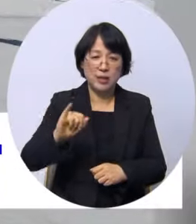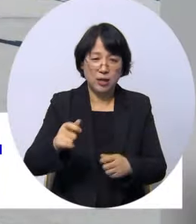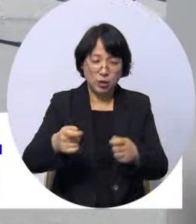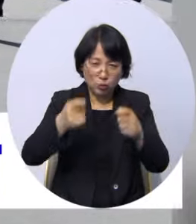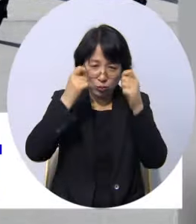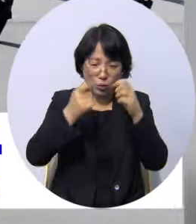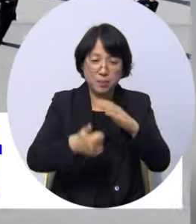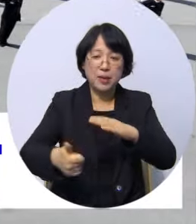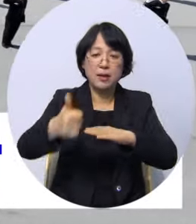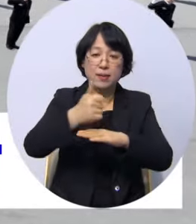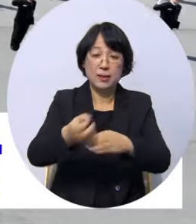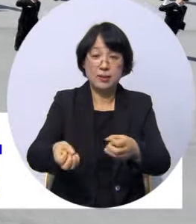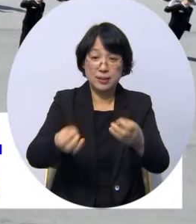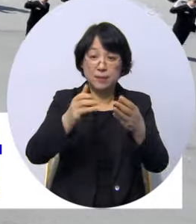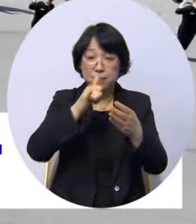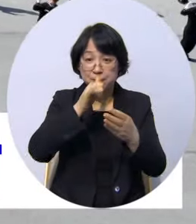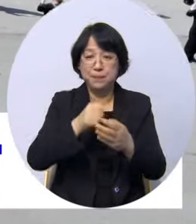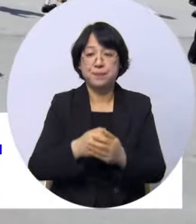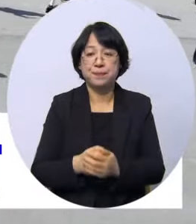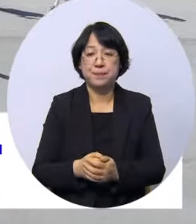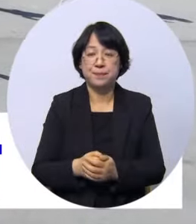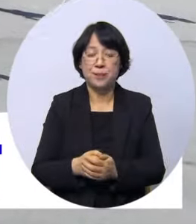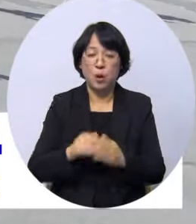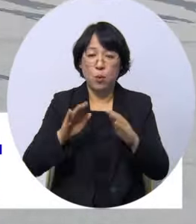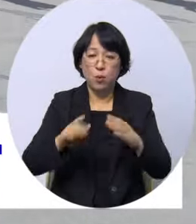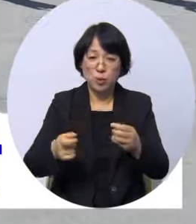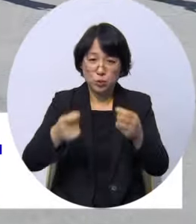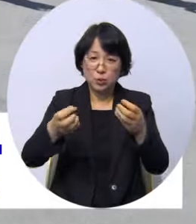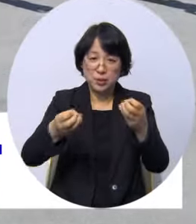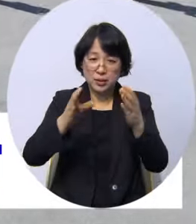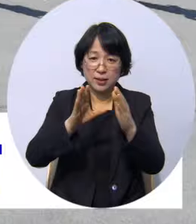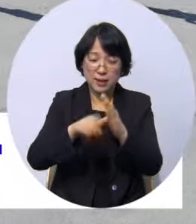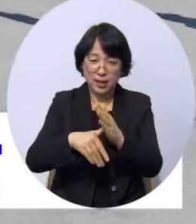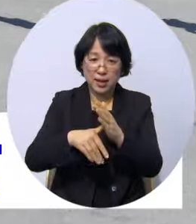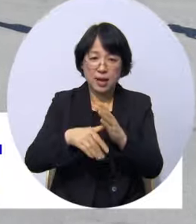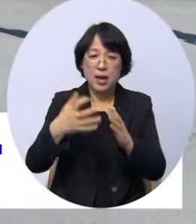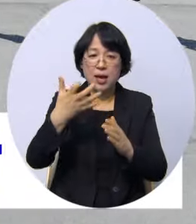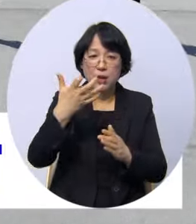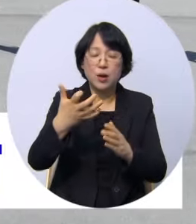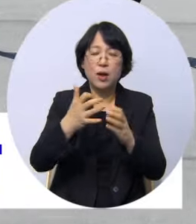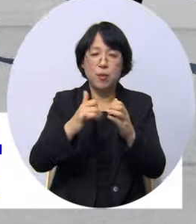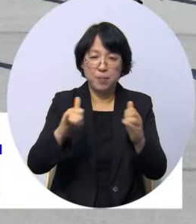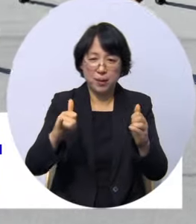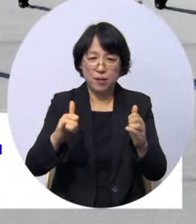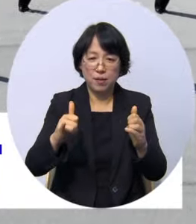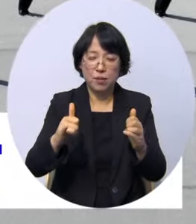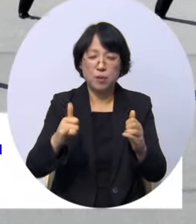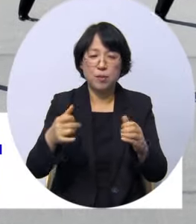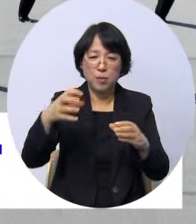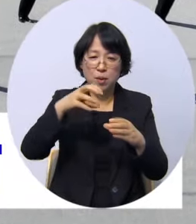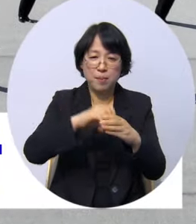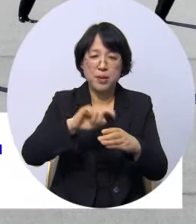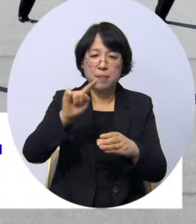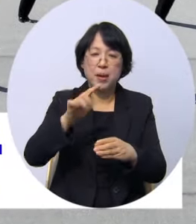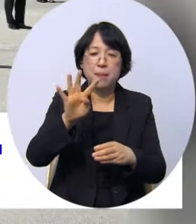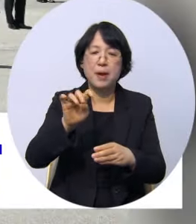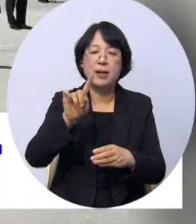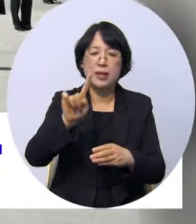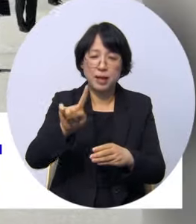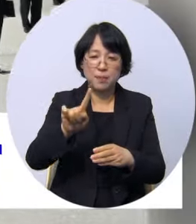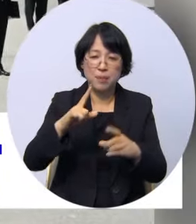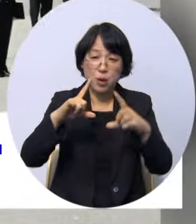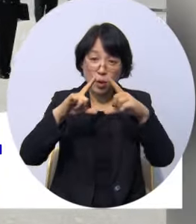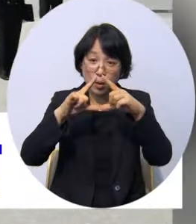및 임관식을 개최했습니다 오늘 졸업식에서는 해병대 19명을 비롯해서 141명이 소위로